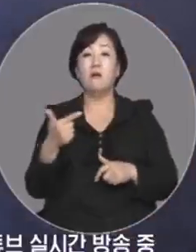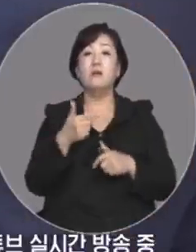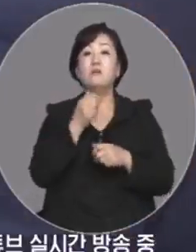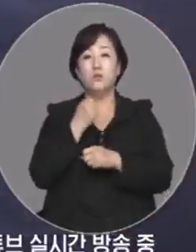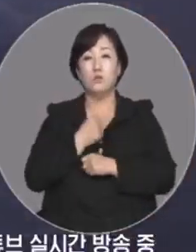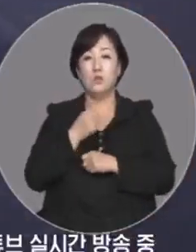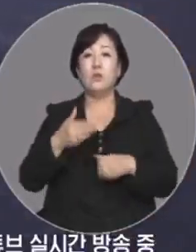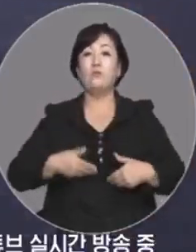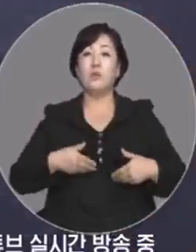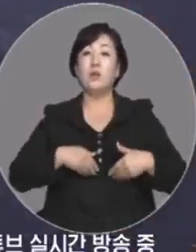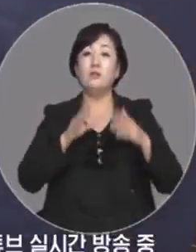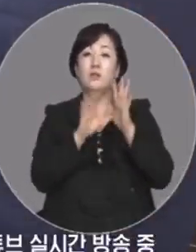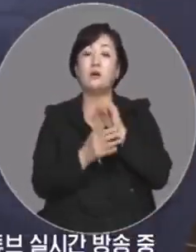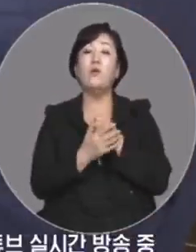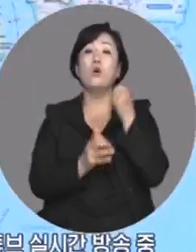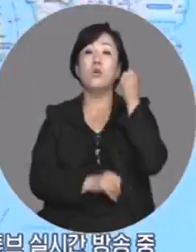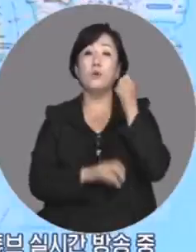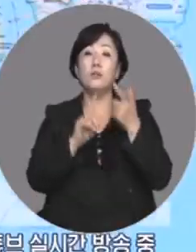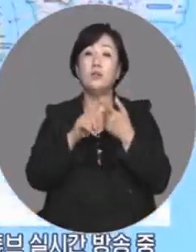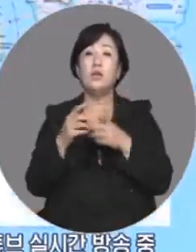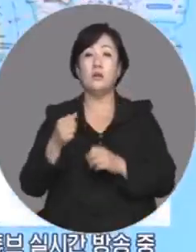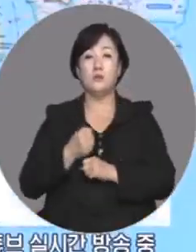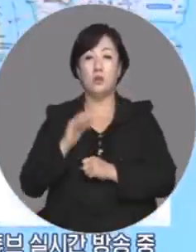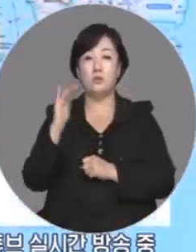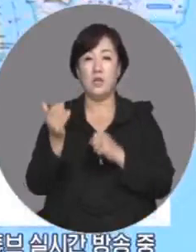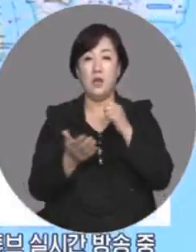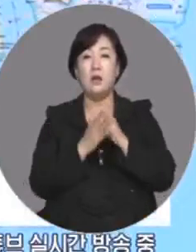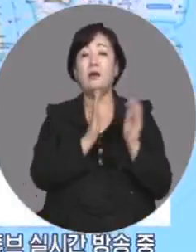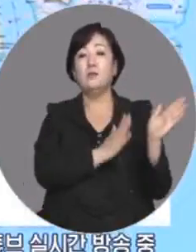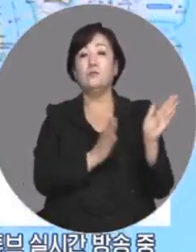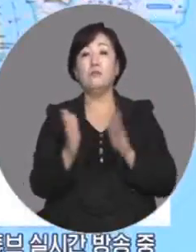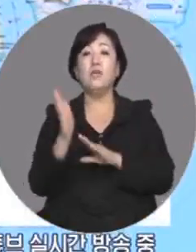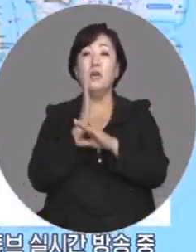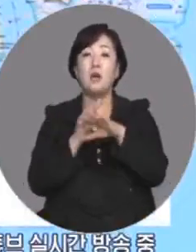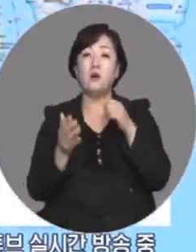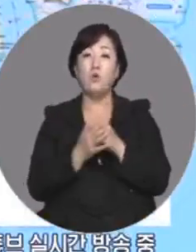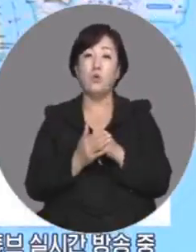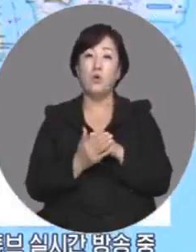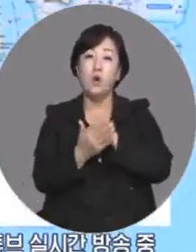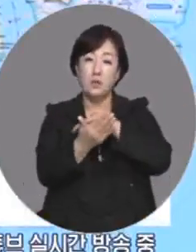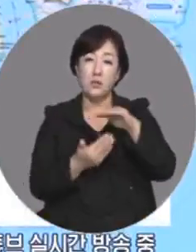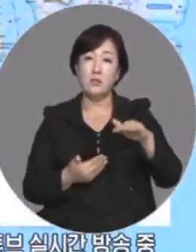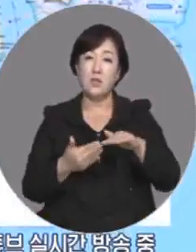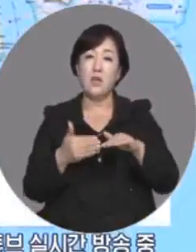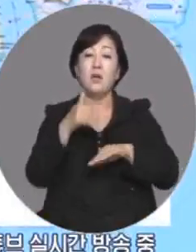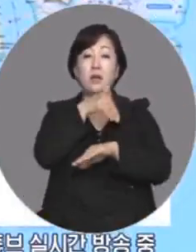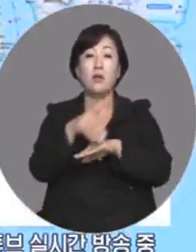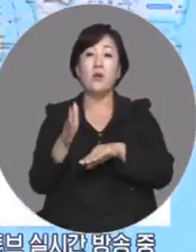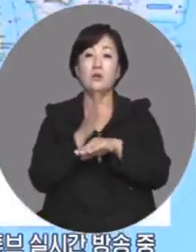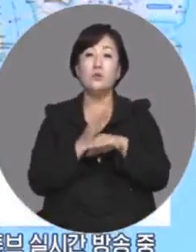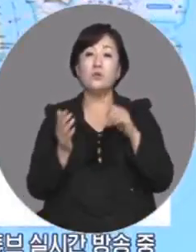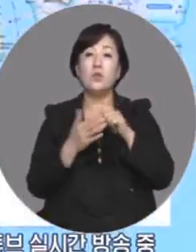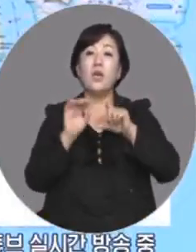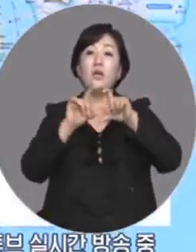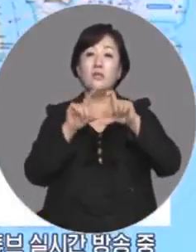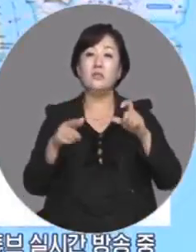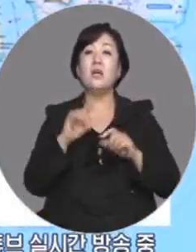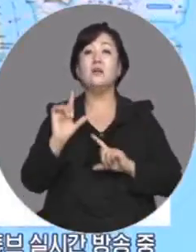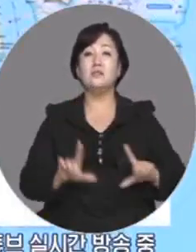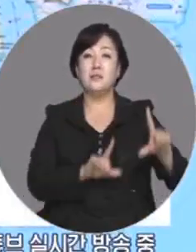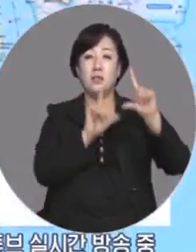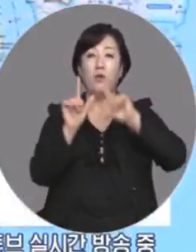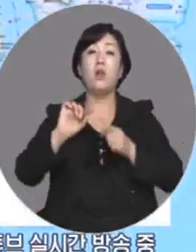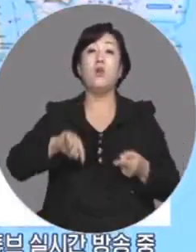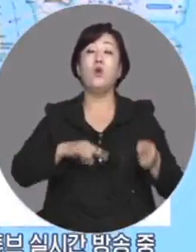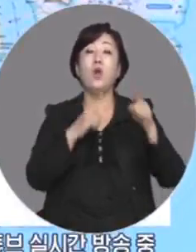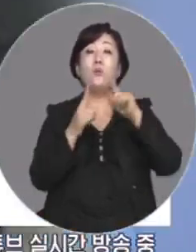있습니다. 기본 방역 수칙을 굉장히 잘 지켜주셔야 된다. 이게 전제돼야 저희들 방역하고 일상이 조화될 수 있는 일상